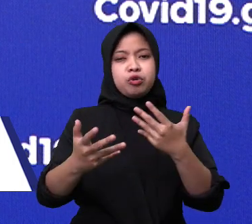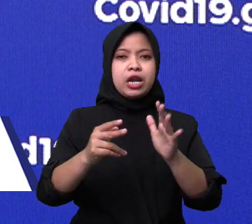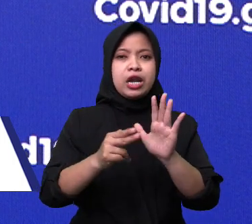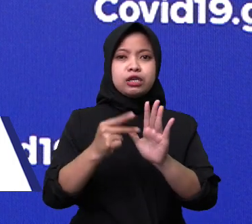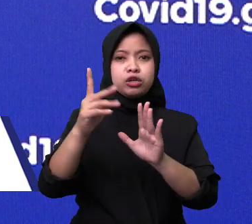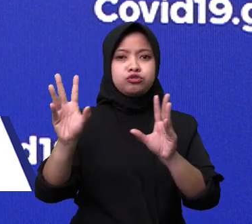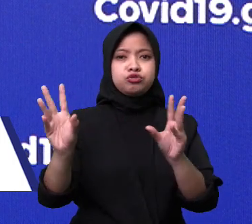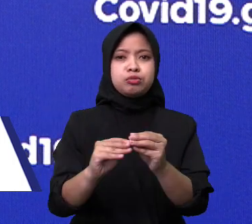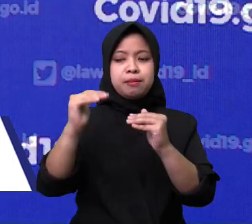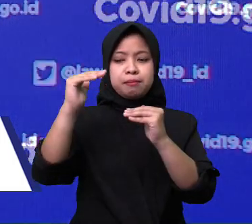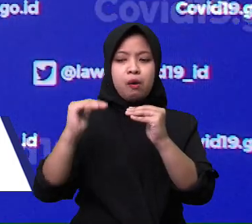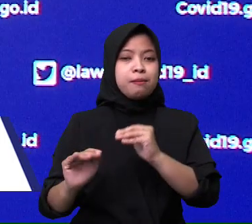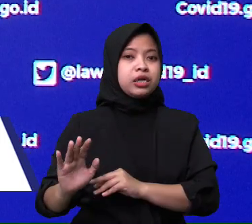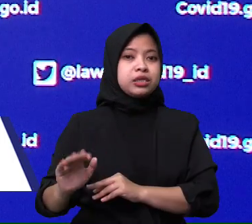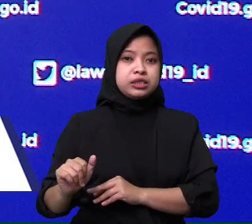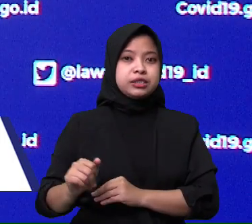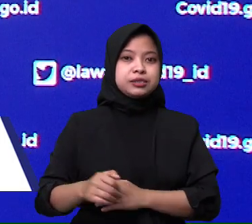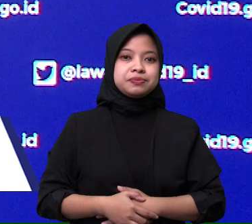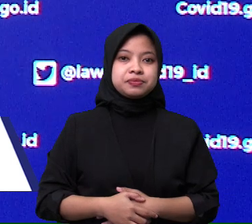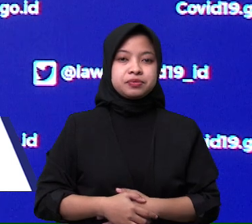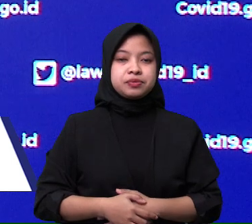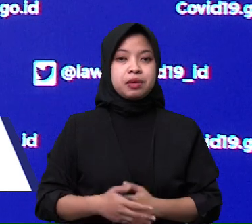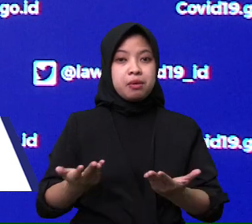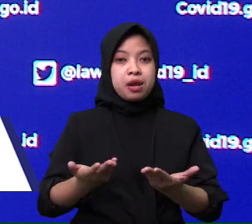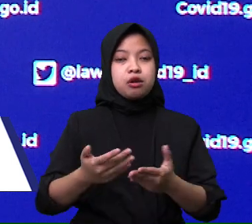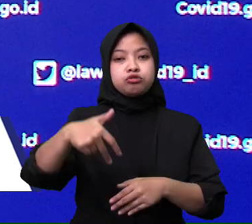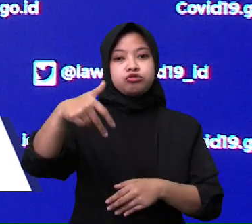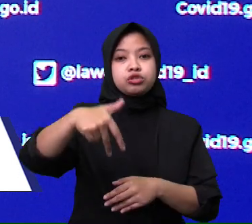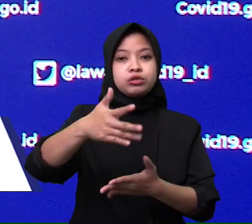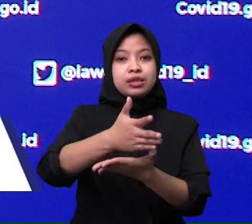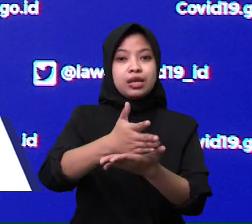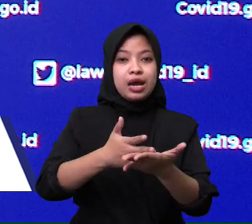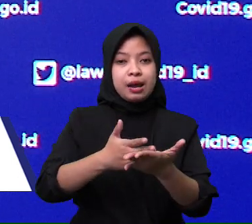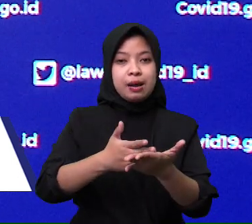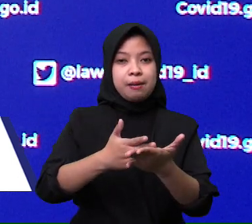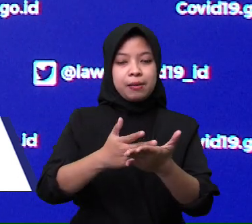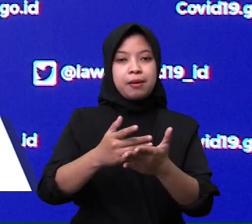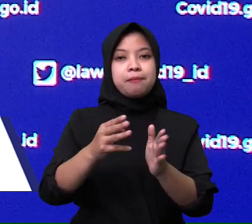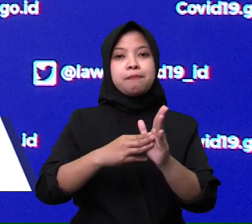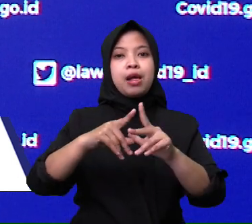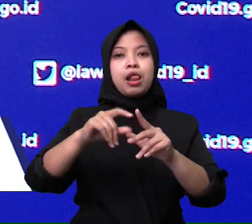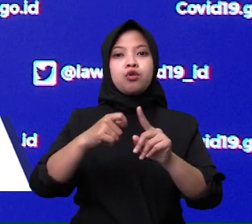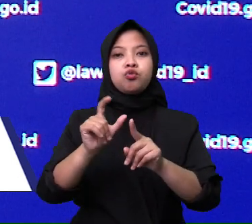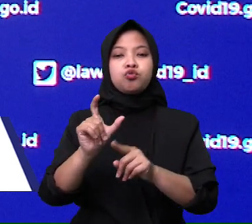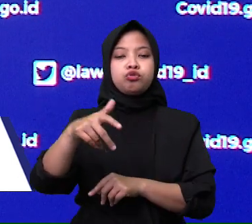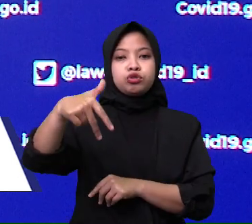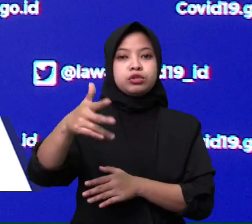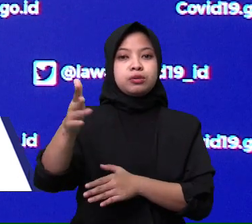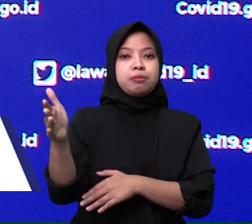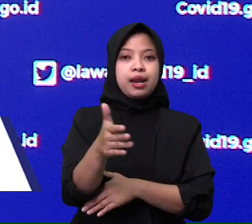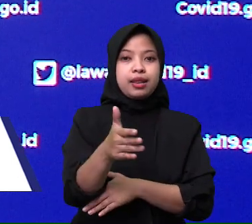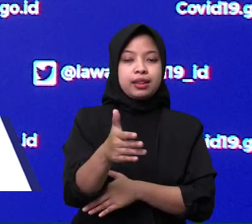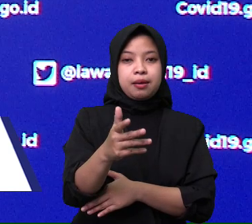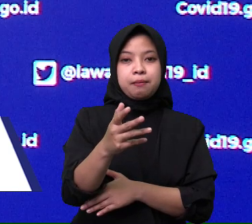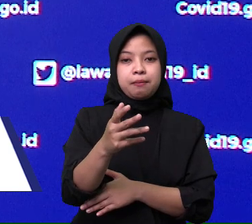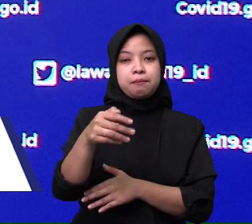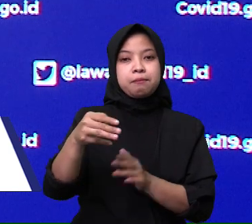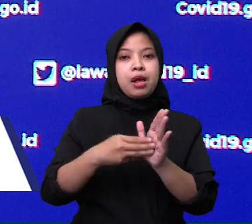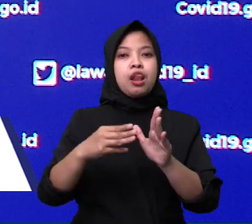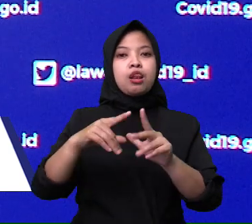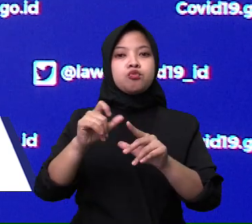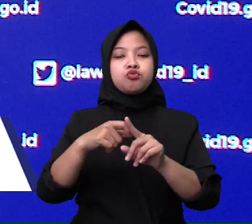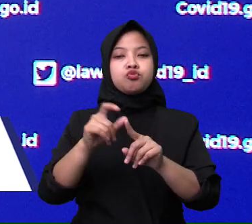nasional. Provinsi tersebut adalah Sulawesi Tengah, Maluku Utara, Sulawesi Barat, Maluku,